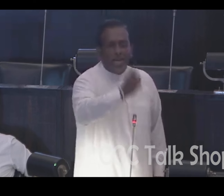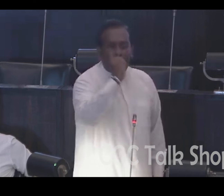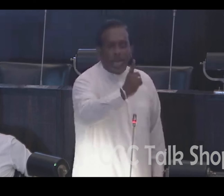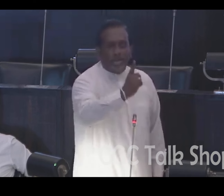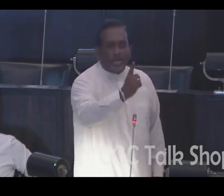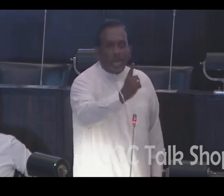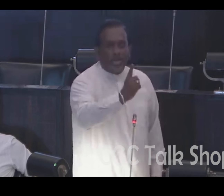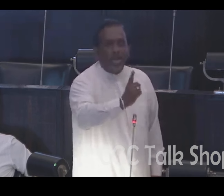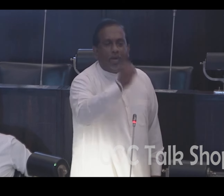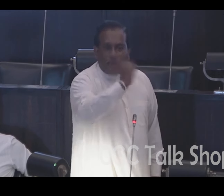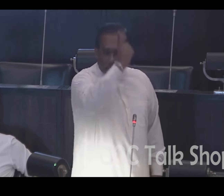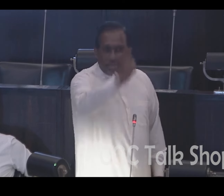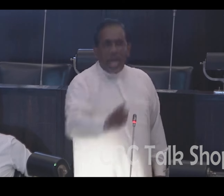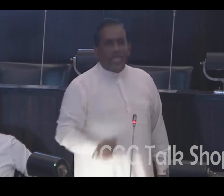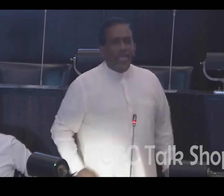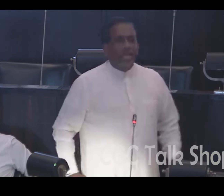பிரஜாதந்திரவாதி